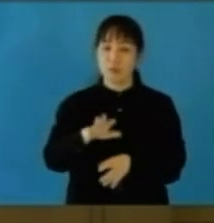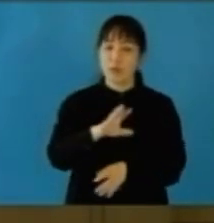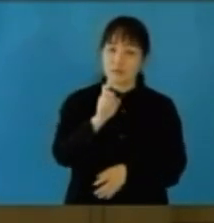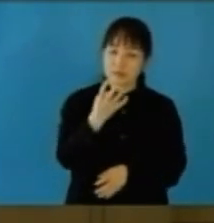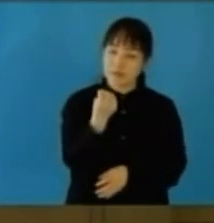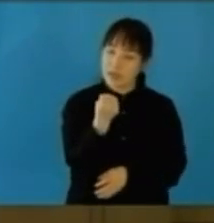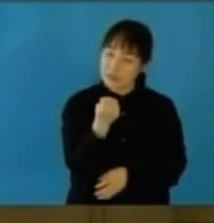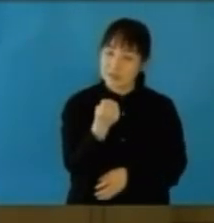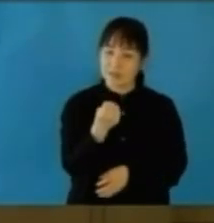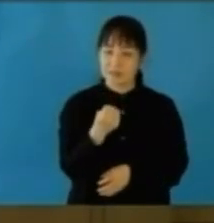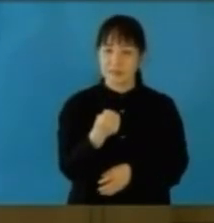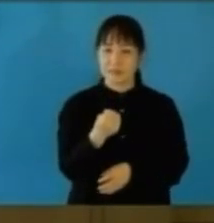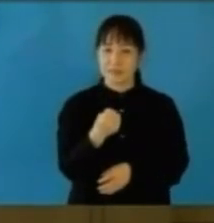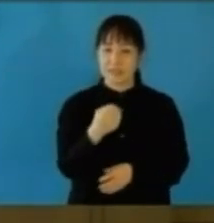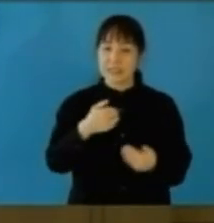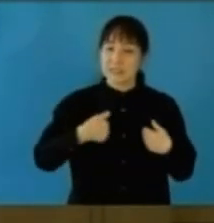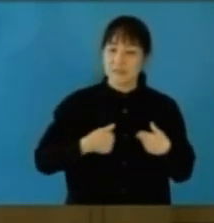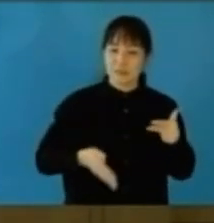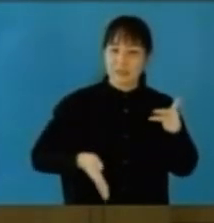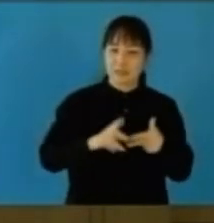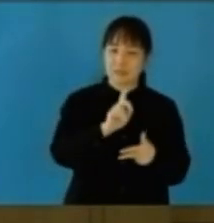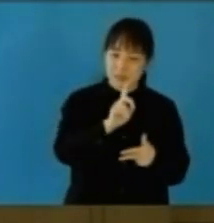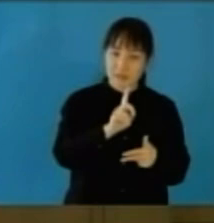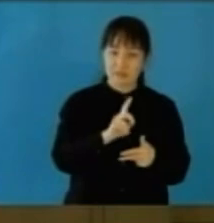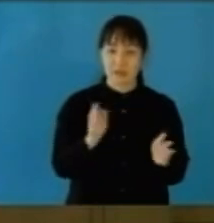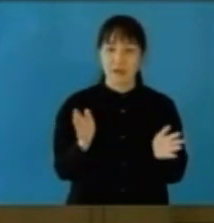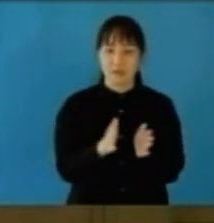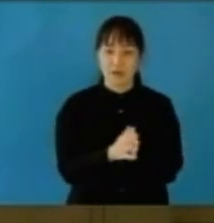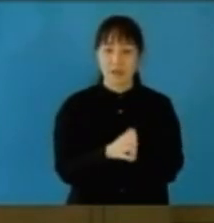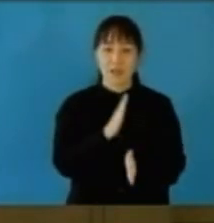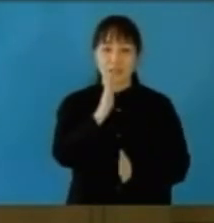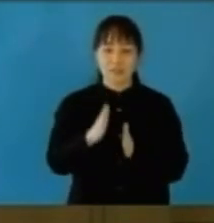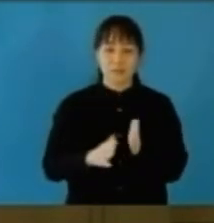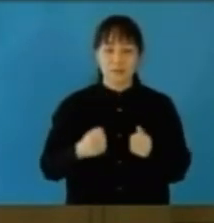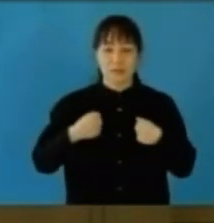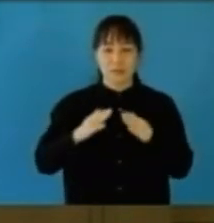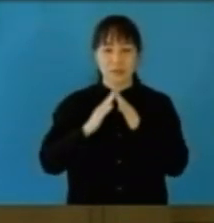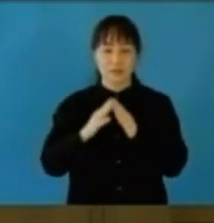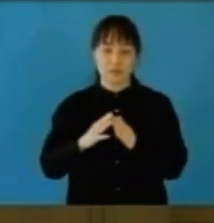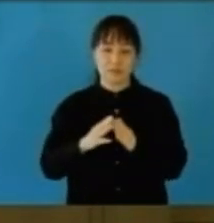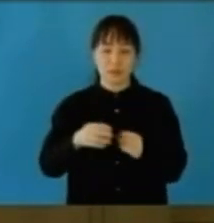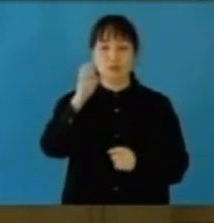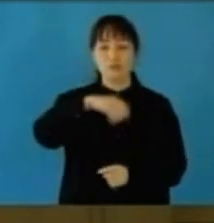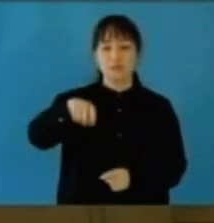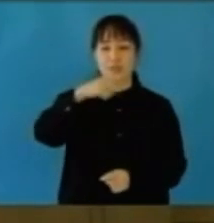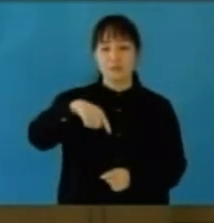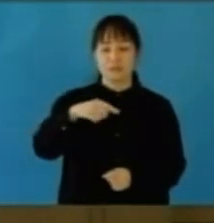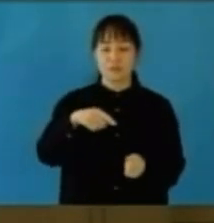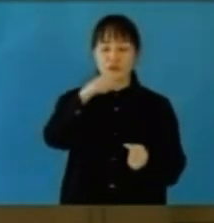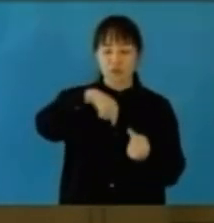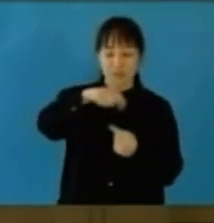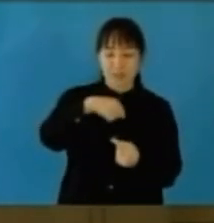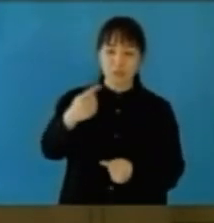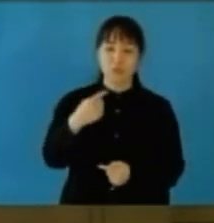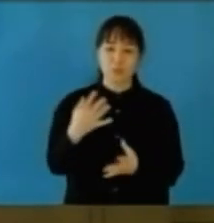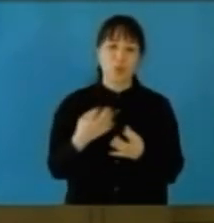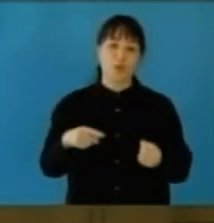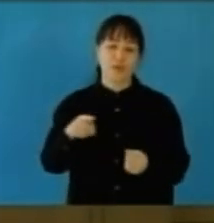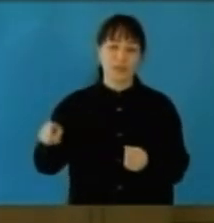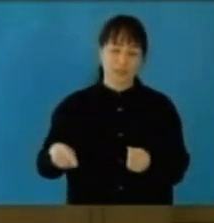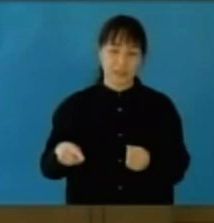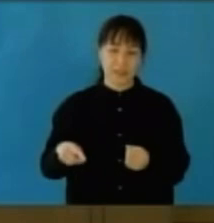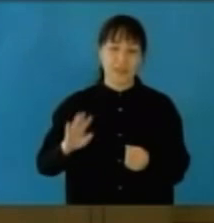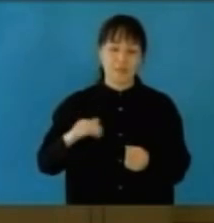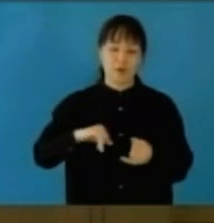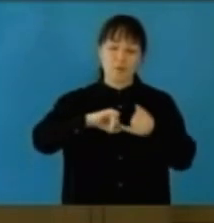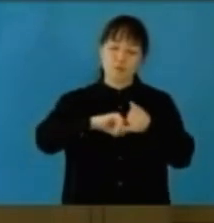れぐらいの人数で、また必要な設備です。合わせまして、スポーツ合宿というのはリピーターが多いんです。で、新しく本県で合宿されたい方々が、なかなか予